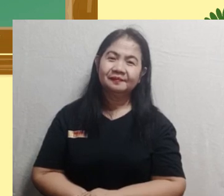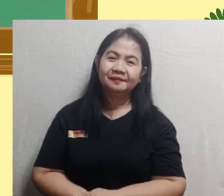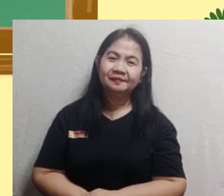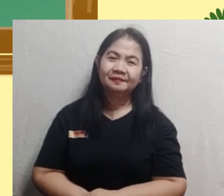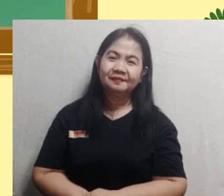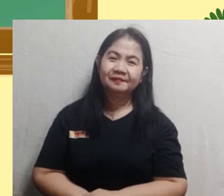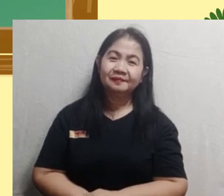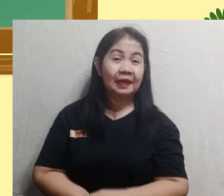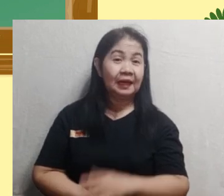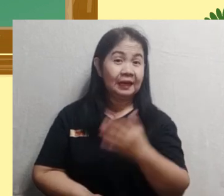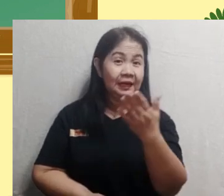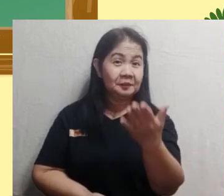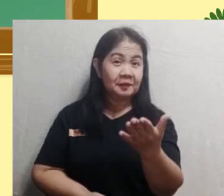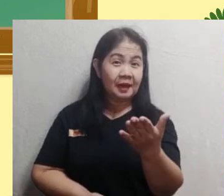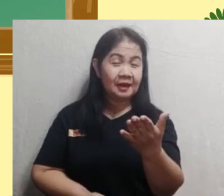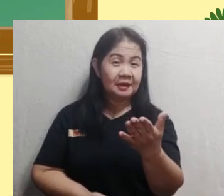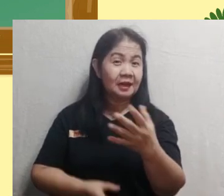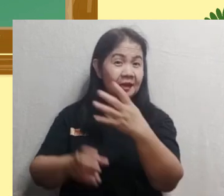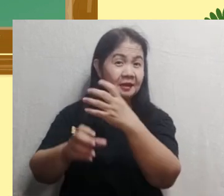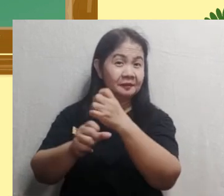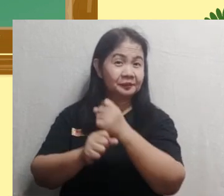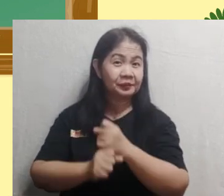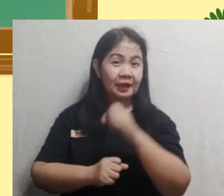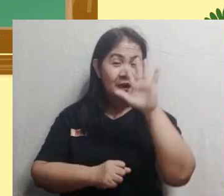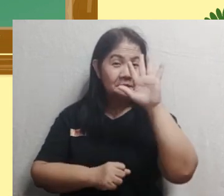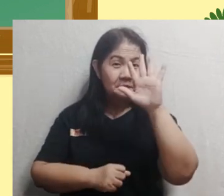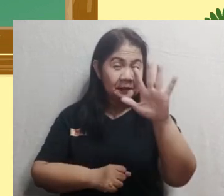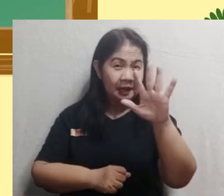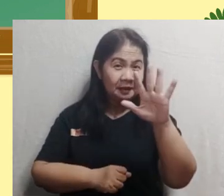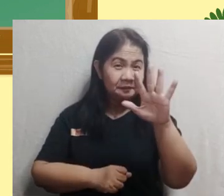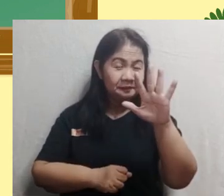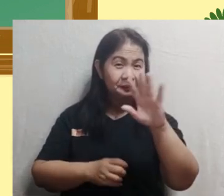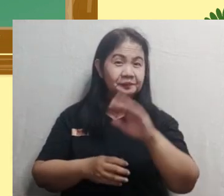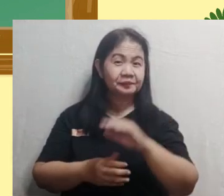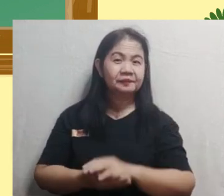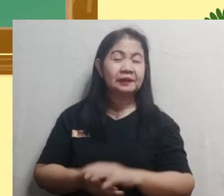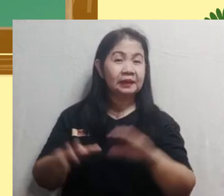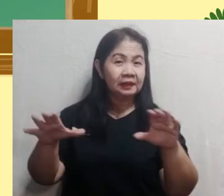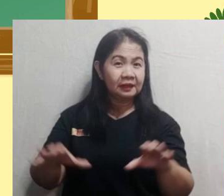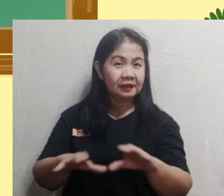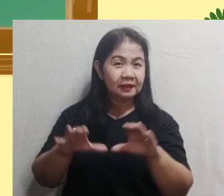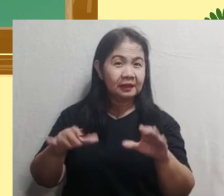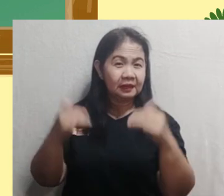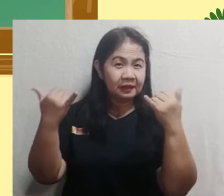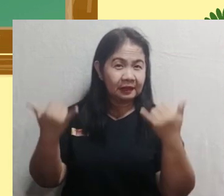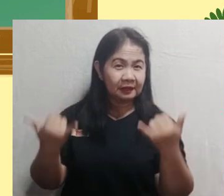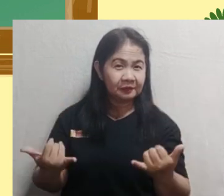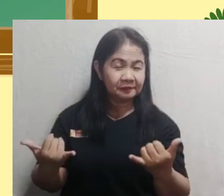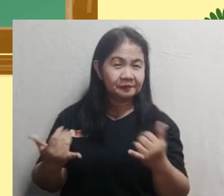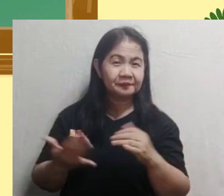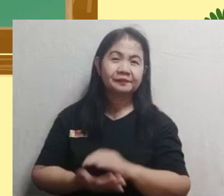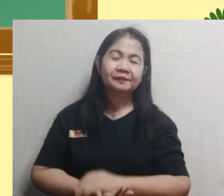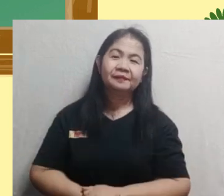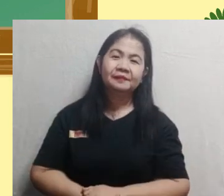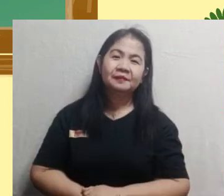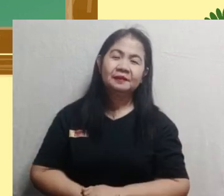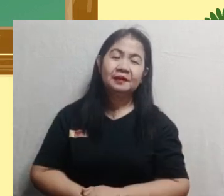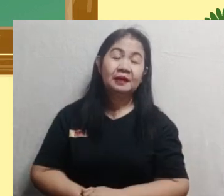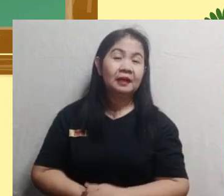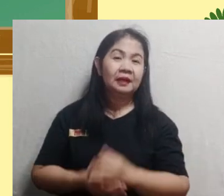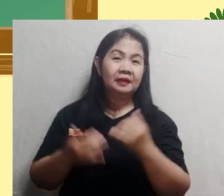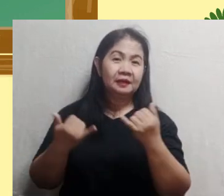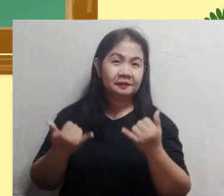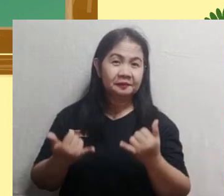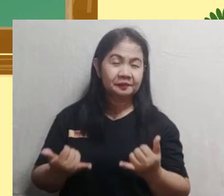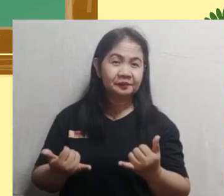Ikaw ba ay nakakuha ng 5 puntos sa gawain natin sa pagtataya? Kung gayon,